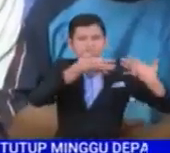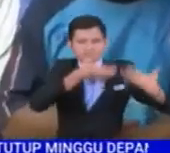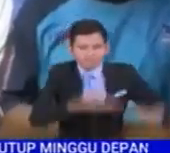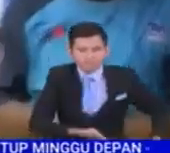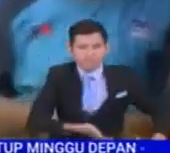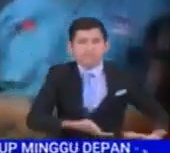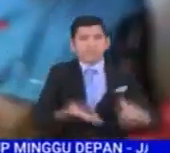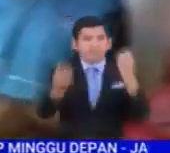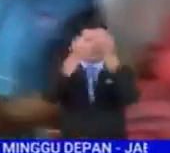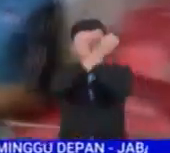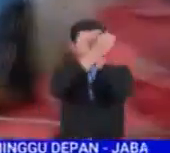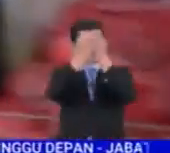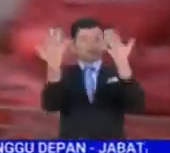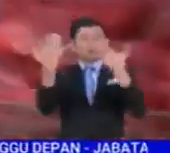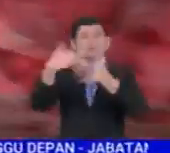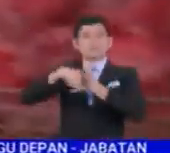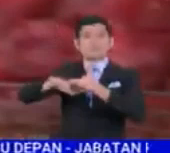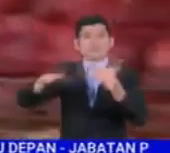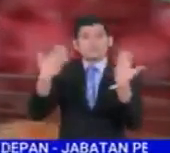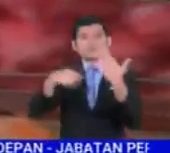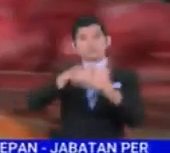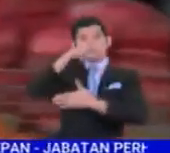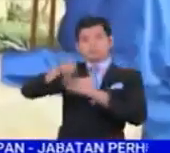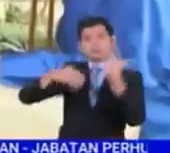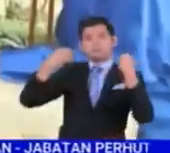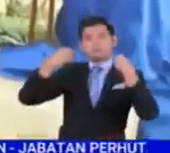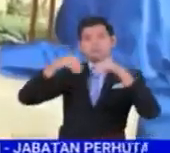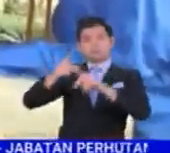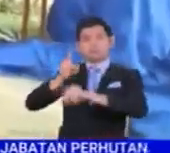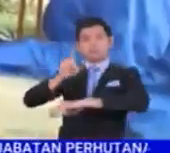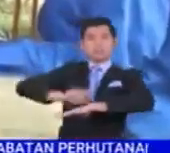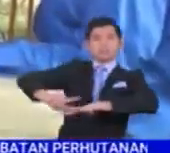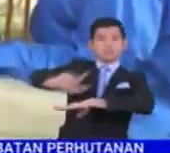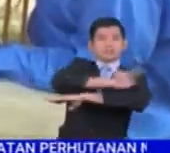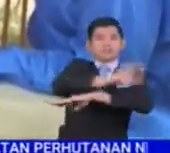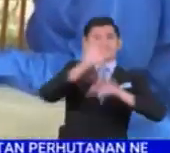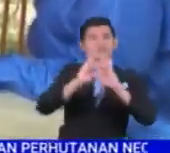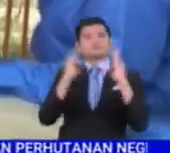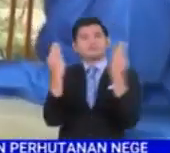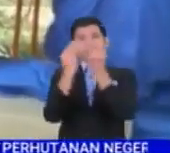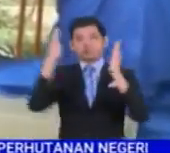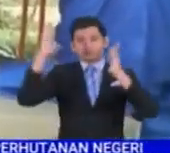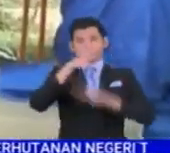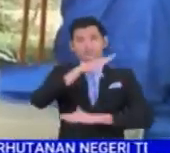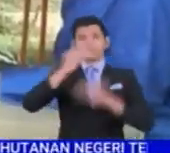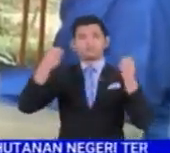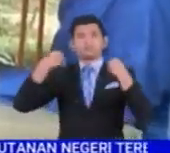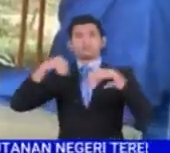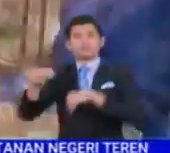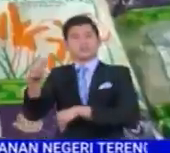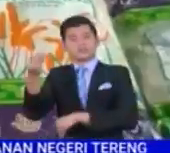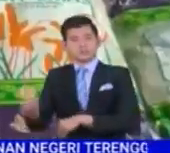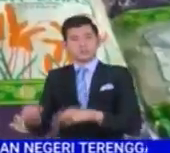Beliau berkata demikian selepas program jualan terus dari Ladang Keluarga Malaysia dan Jualan Murah Keluarga Malaysia,